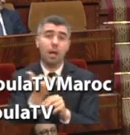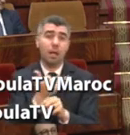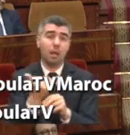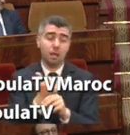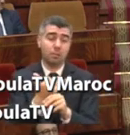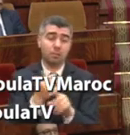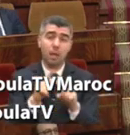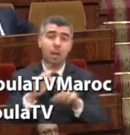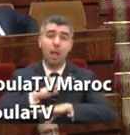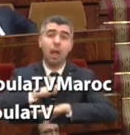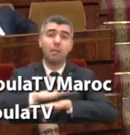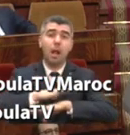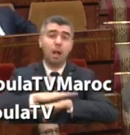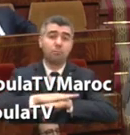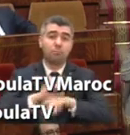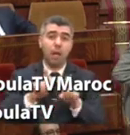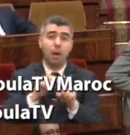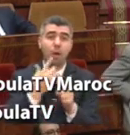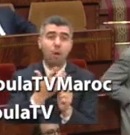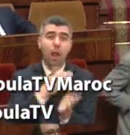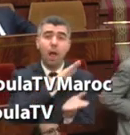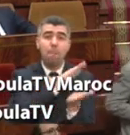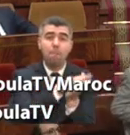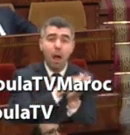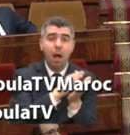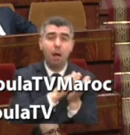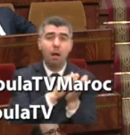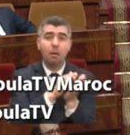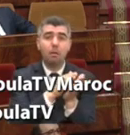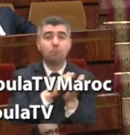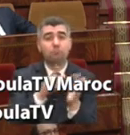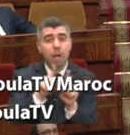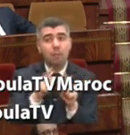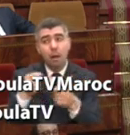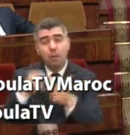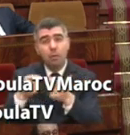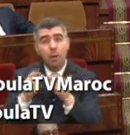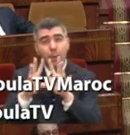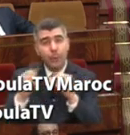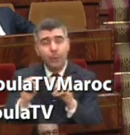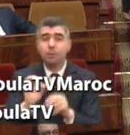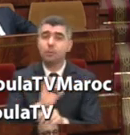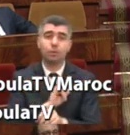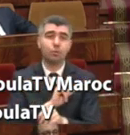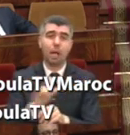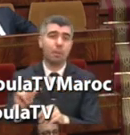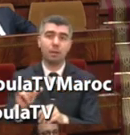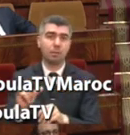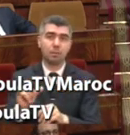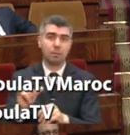ملزمون باحترام المخزون الاحتياطي من أجل تدبير مرحلة الانقطاع إلى حيث تسوية الوضعية؟ طيب قلنا المرسوم اللي